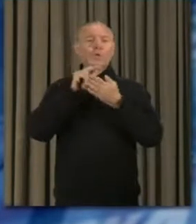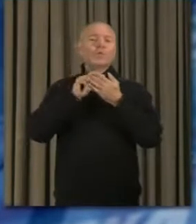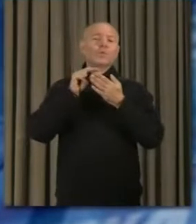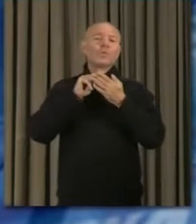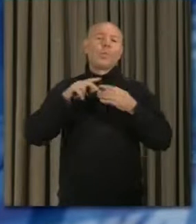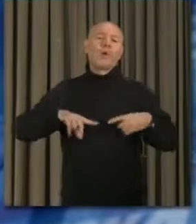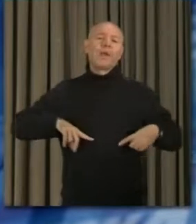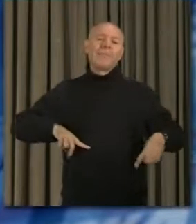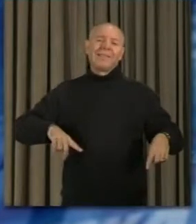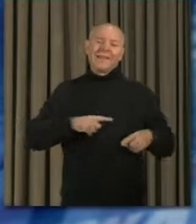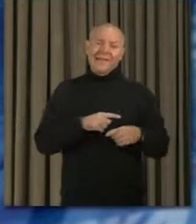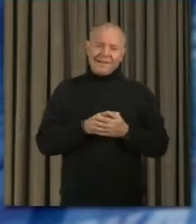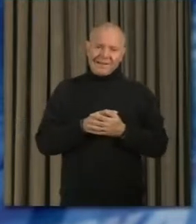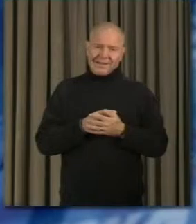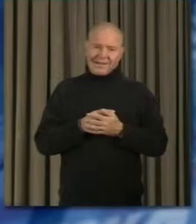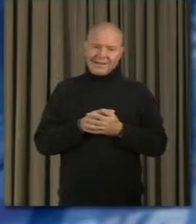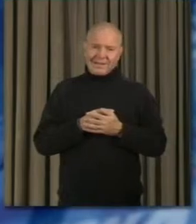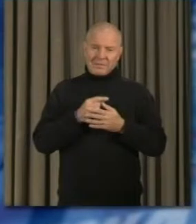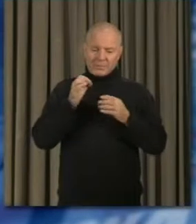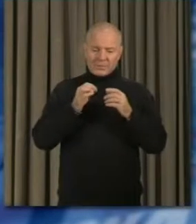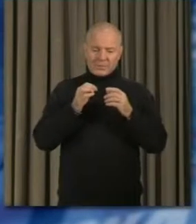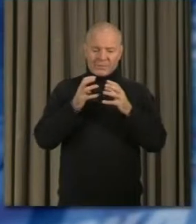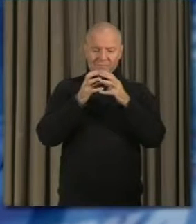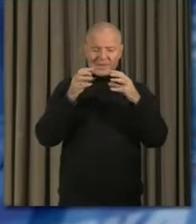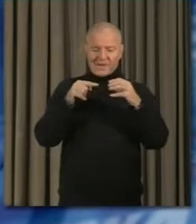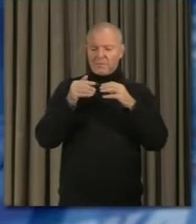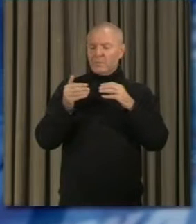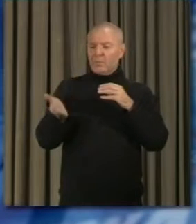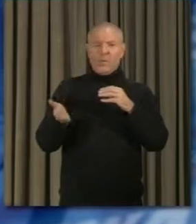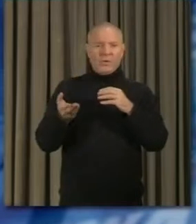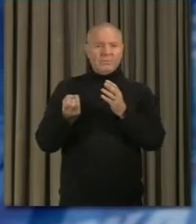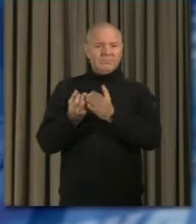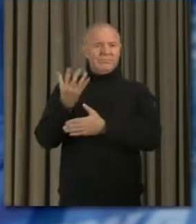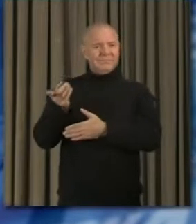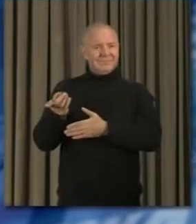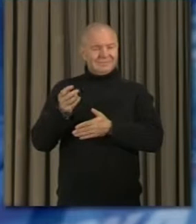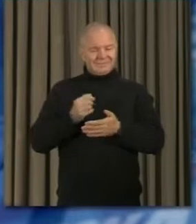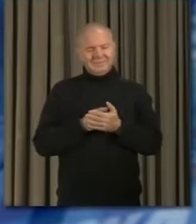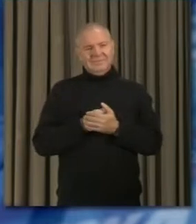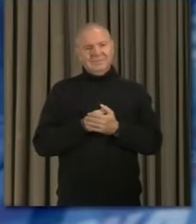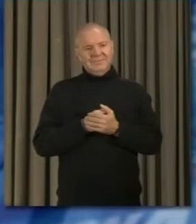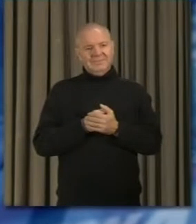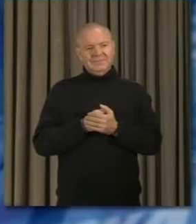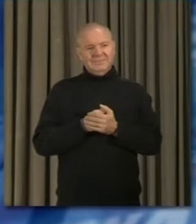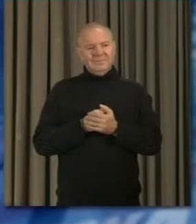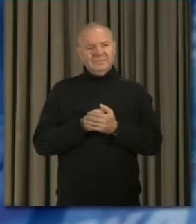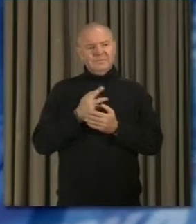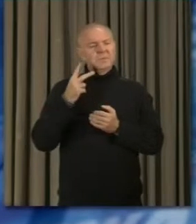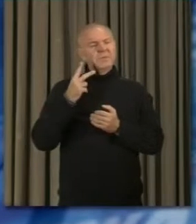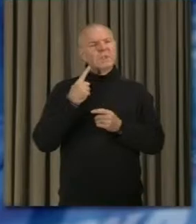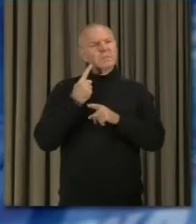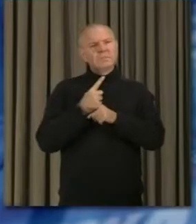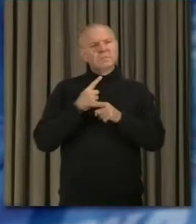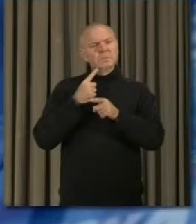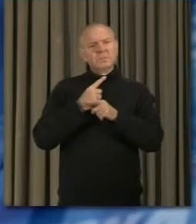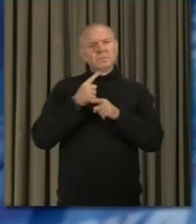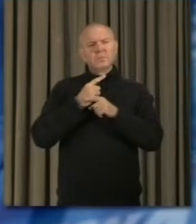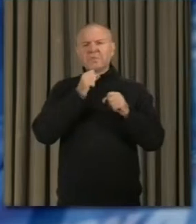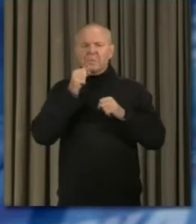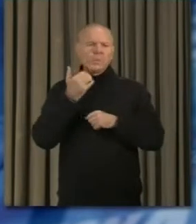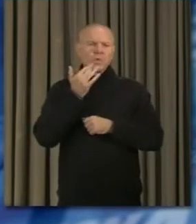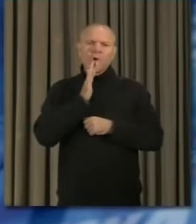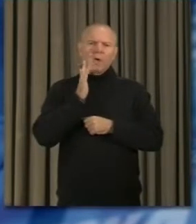modernissime, sorte poco fuori dalla fabbrica San Maurizio d'Opaglio. Il successo non lo aveva cambiato. Era rimasto